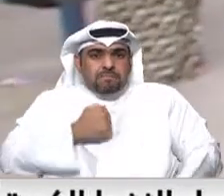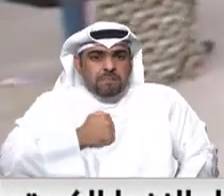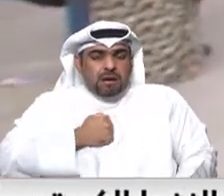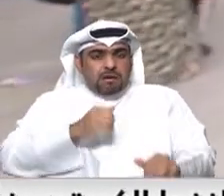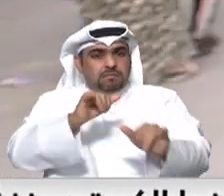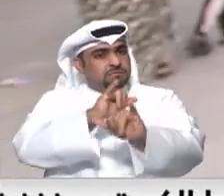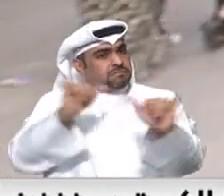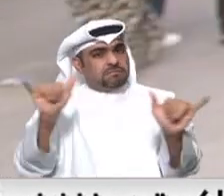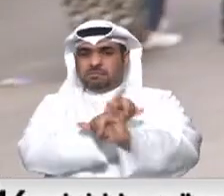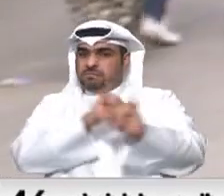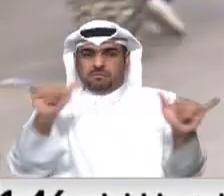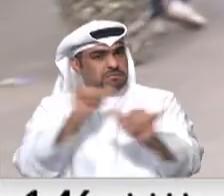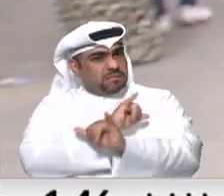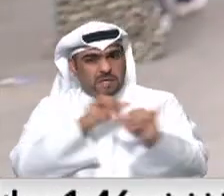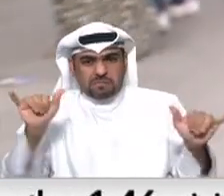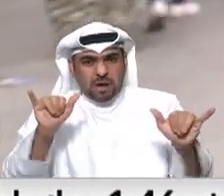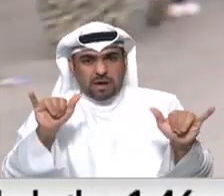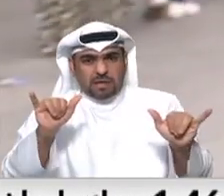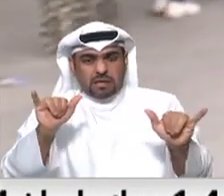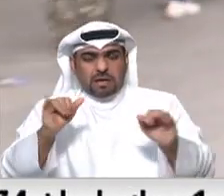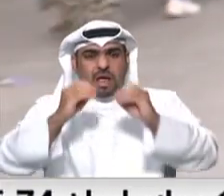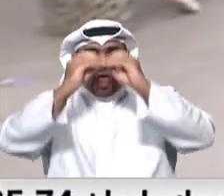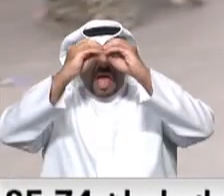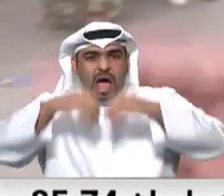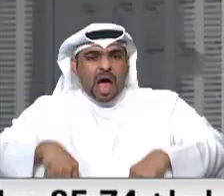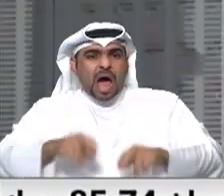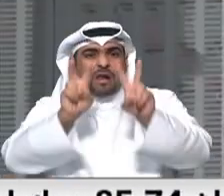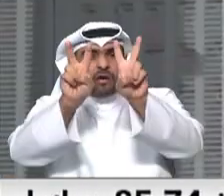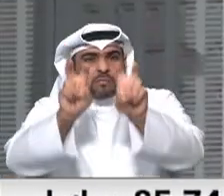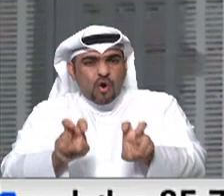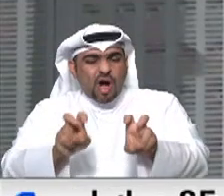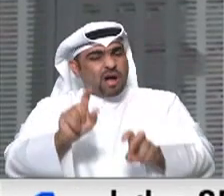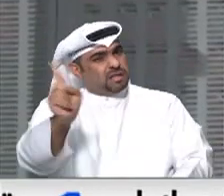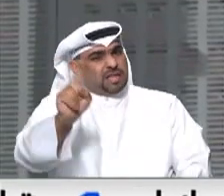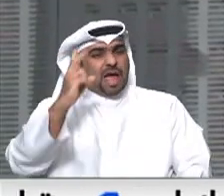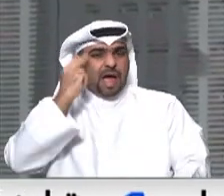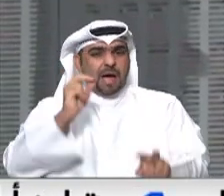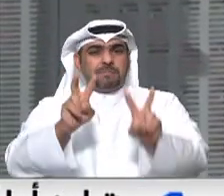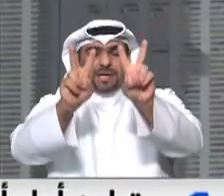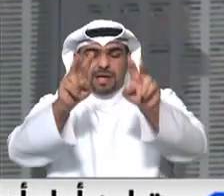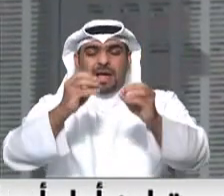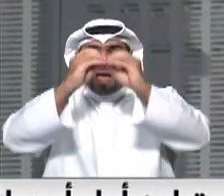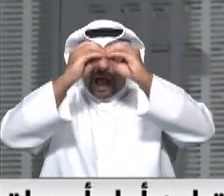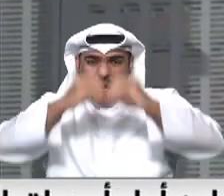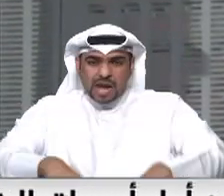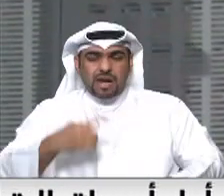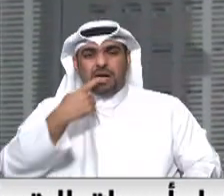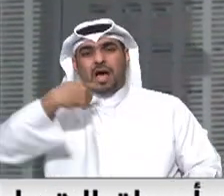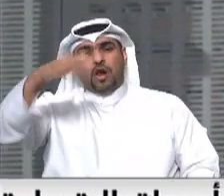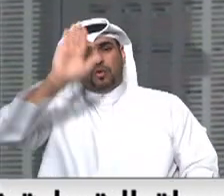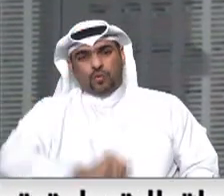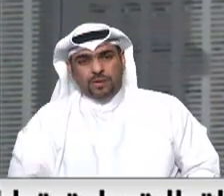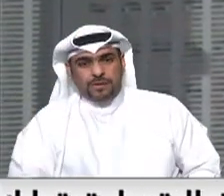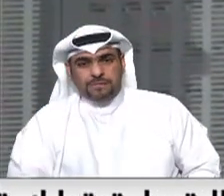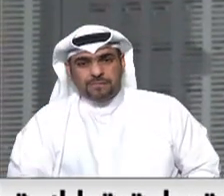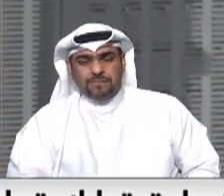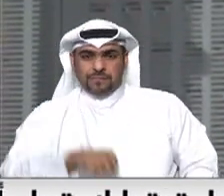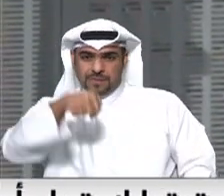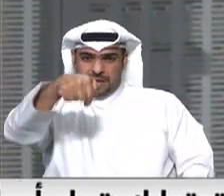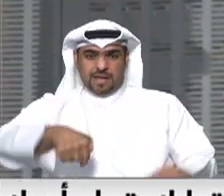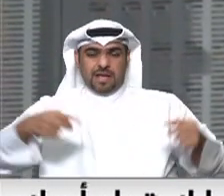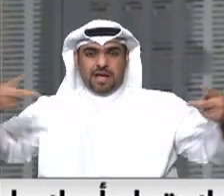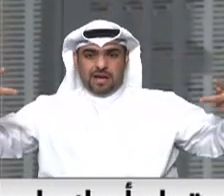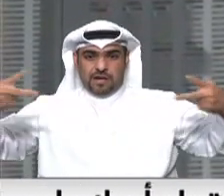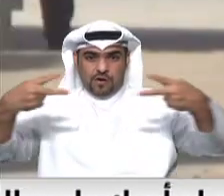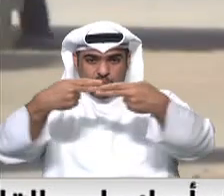بدنا حل نهائي مش حل وقتي. هذه الهدنة التي بنيت على أساس إفراج